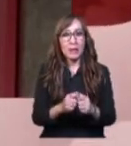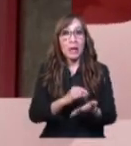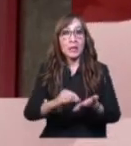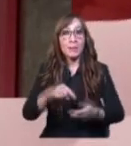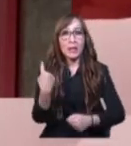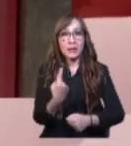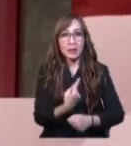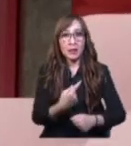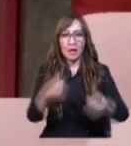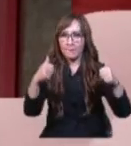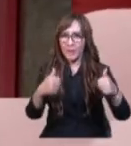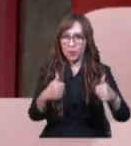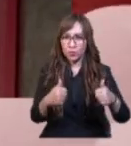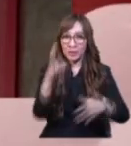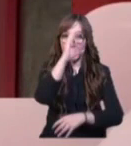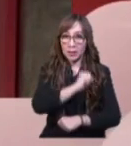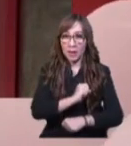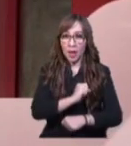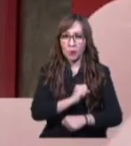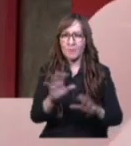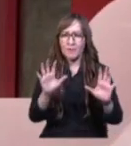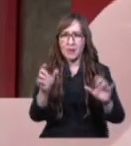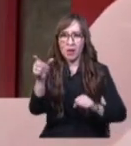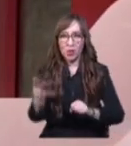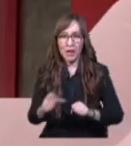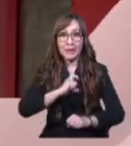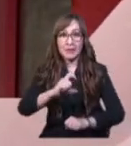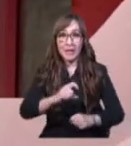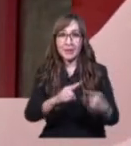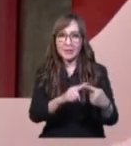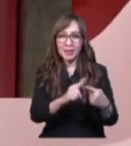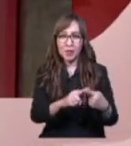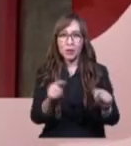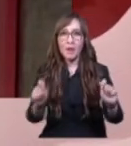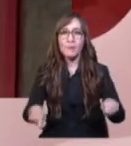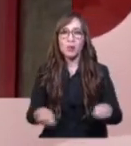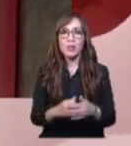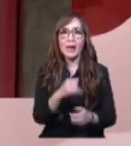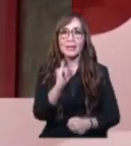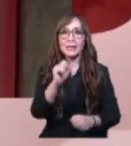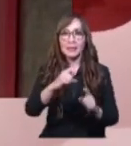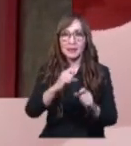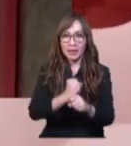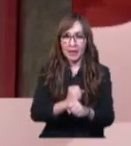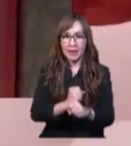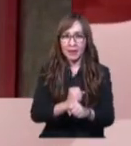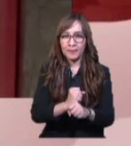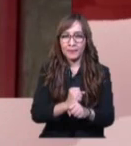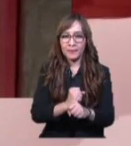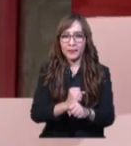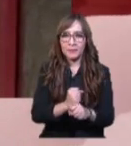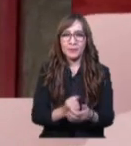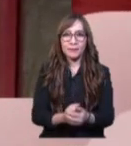Nah, untuk menjadi brand eksis, kami menggunakan beberapa cara, salah satunya di Instagram kami, di sosial media, kami melakukan beberapa postingan